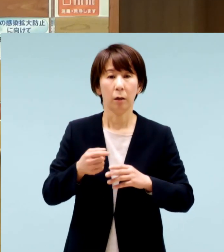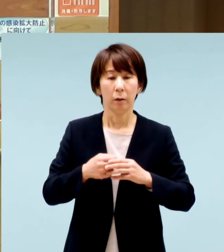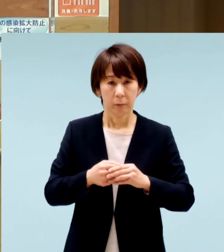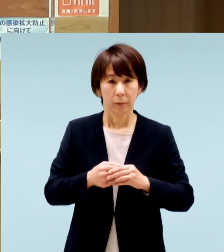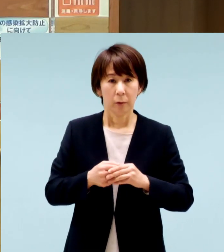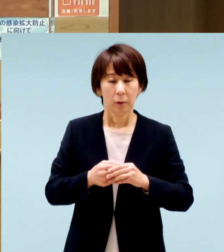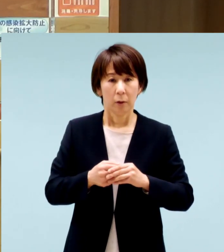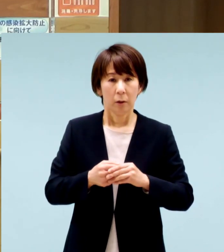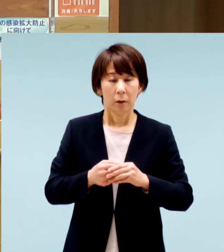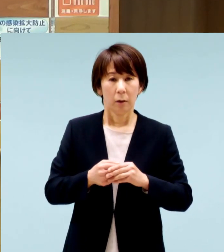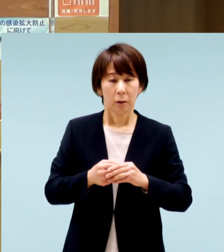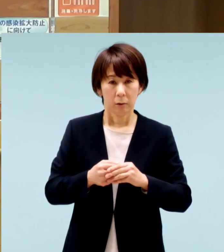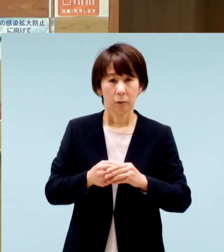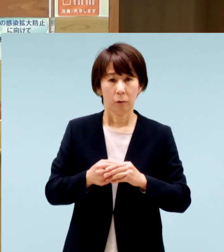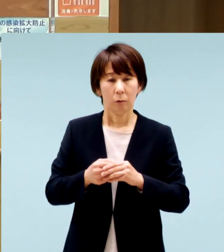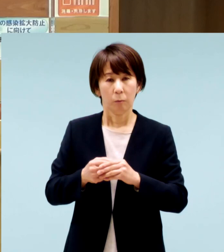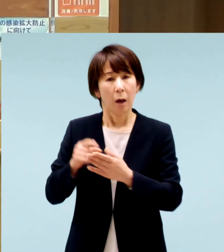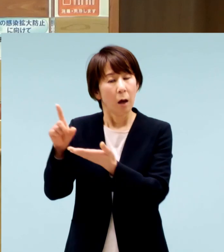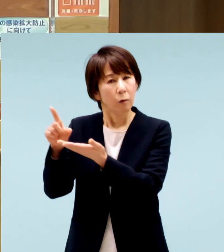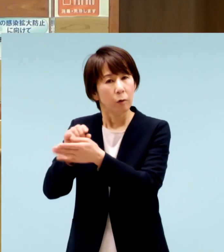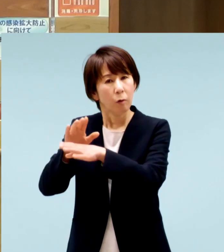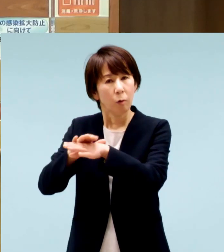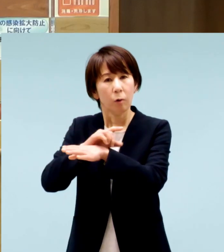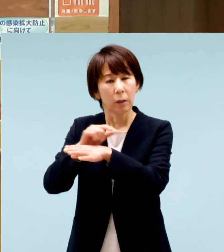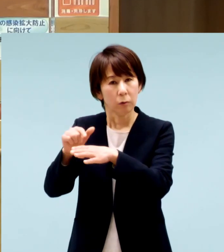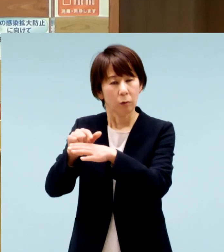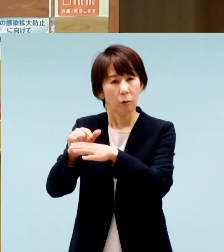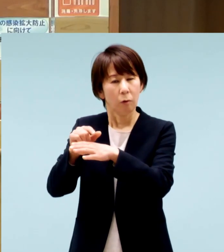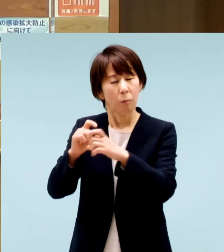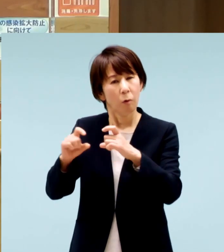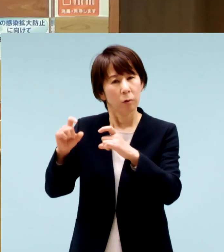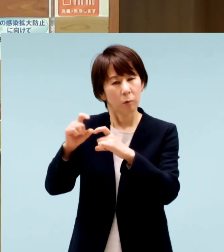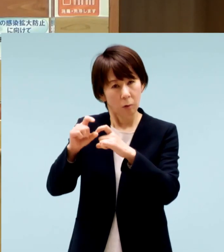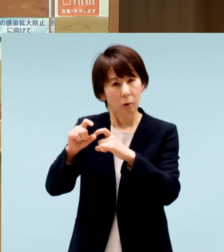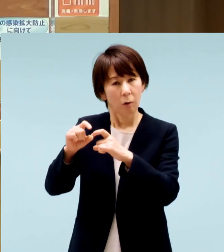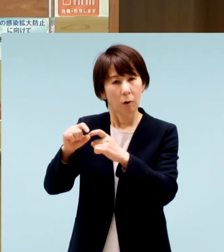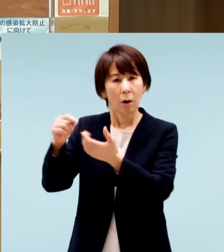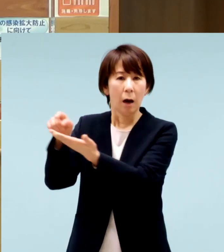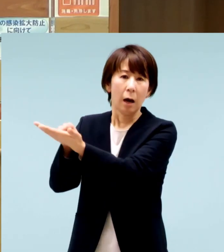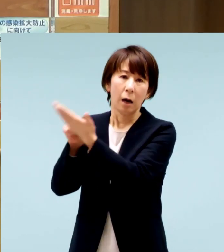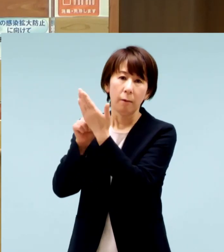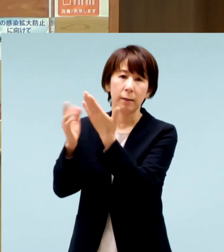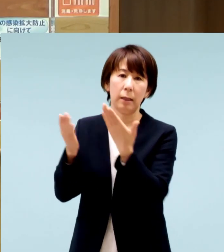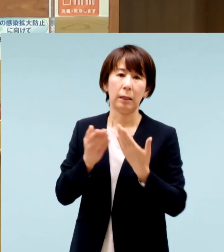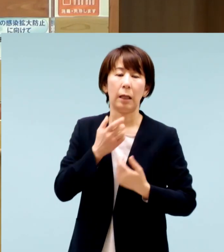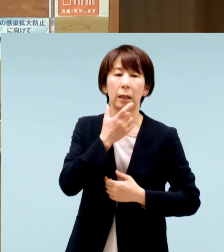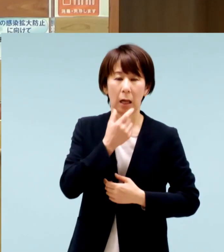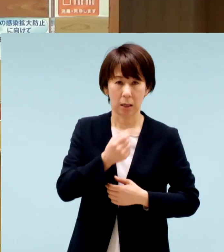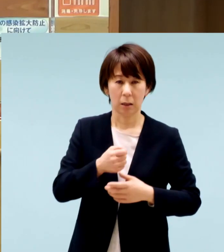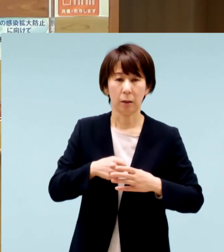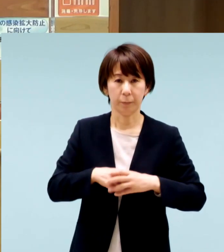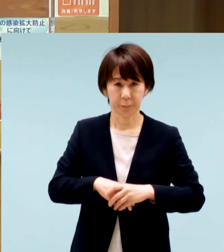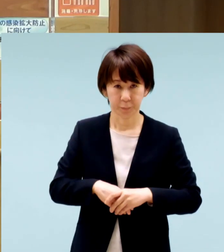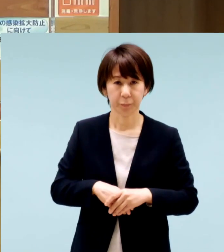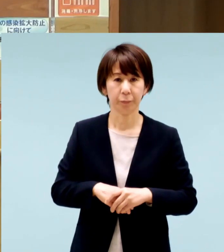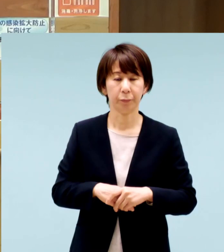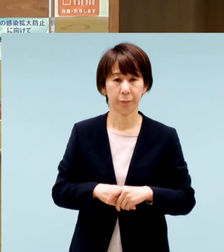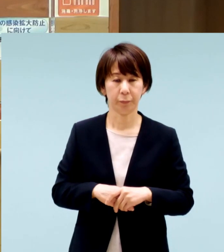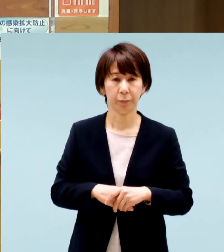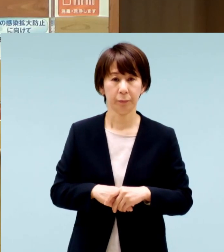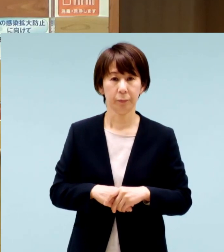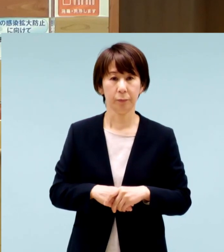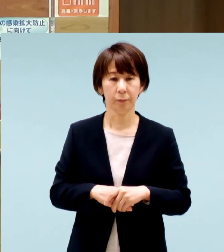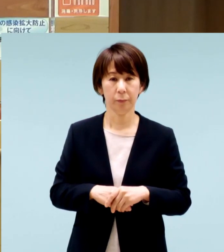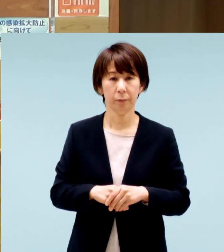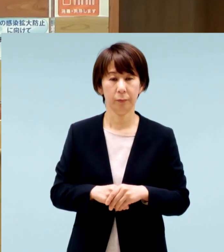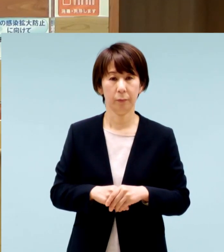用の考え方、これを示していただく必要があると思ってます。というのは、法に基づいてかなりそういった飲食店